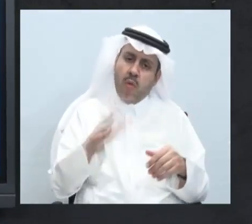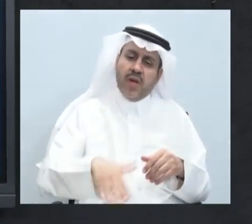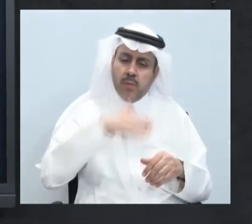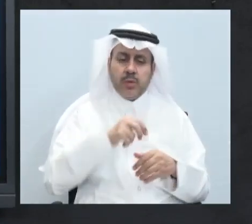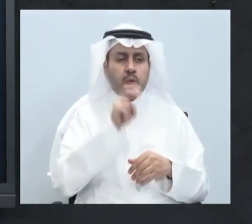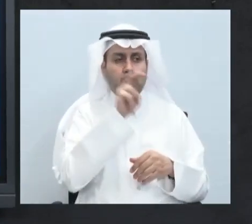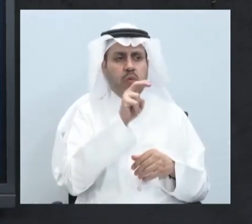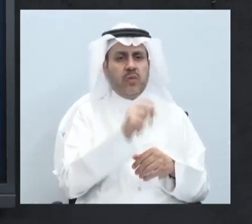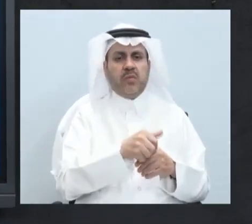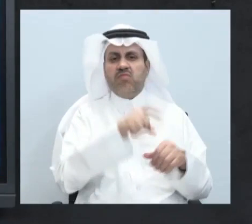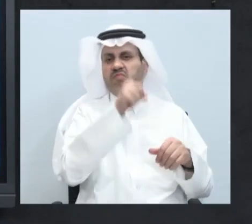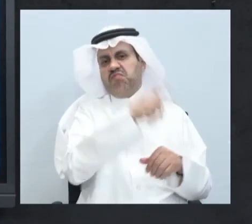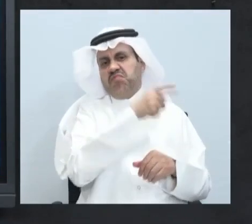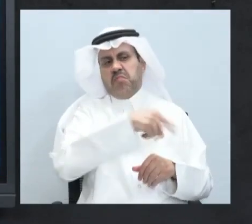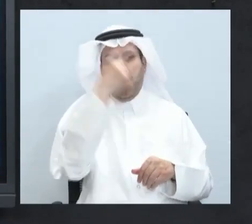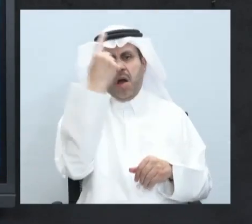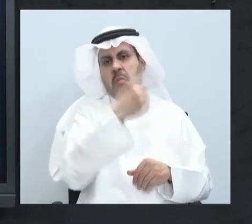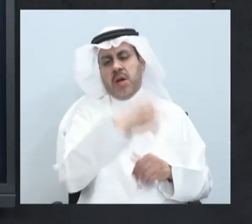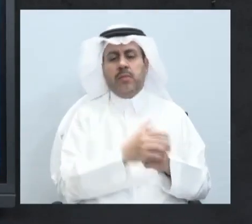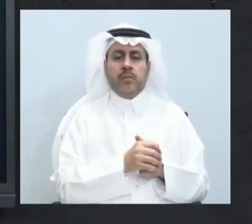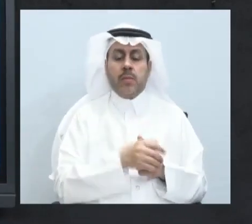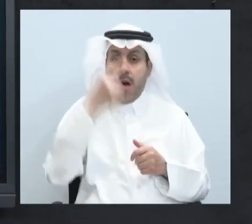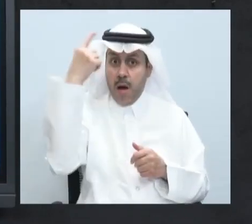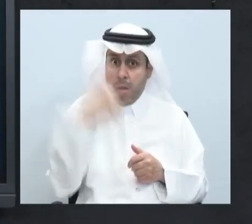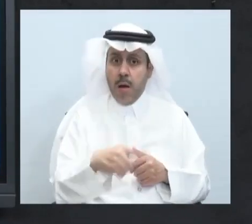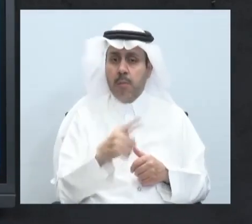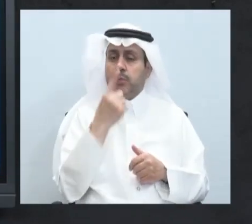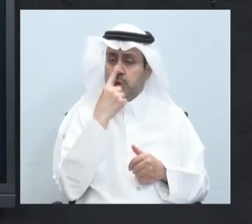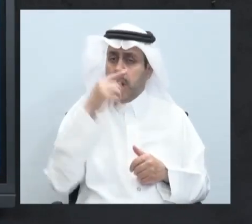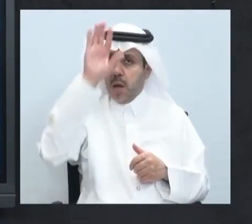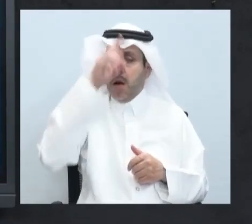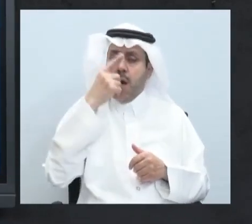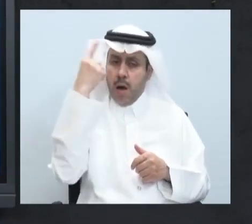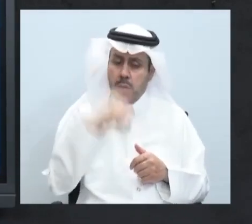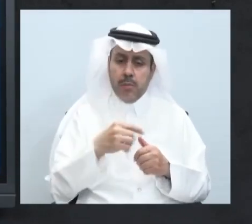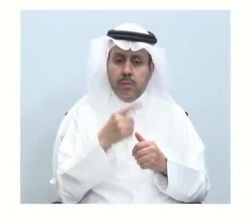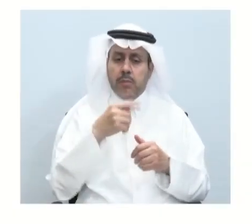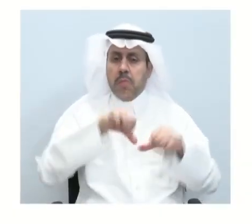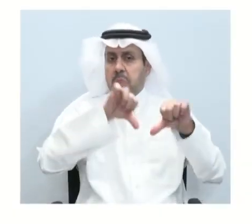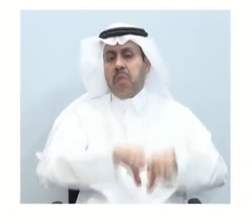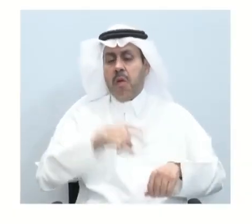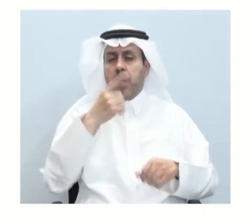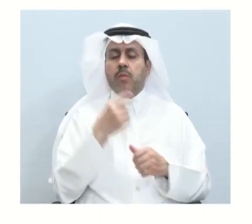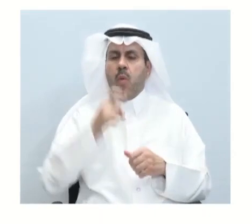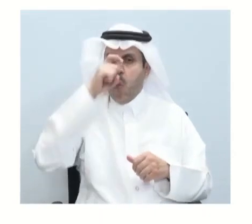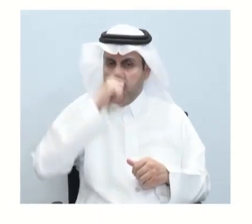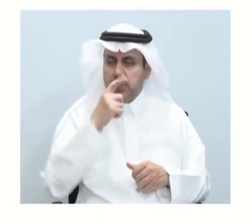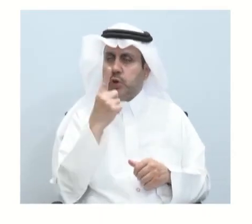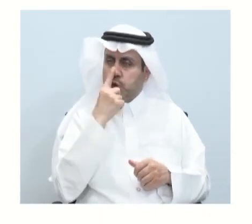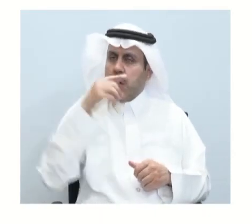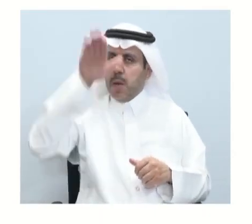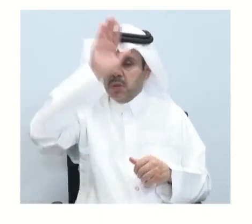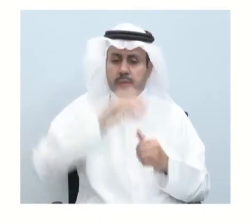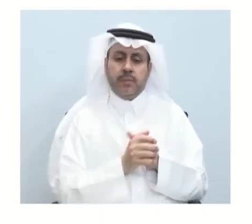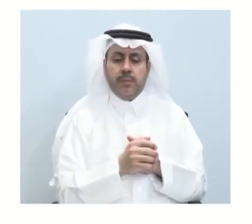تبين حكم وتحريم نقض البيعه الشرعيه كيف تكون البيعه الشرعيه تكون